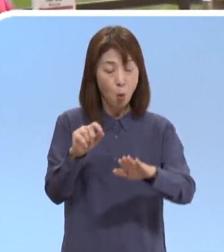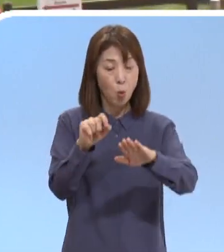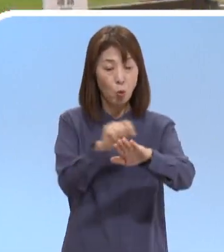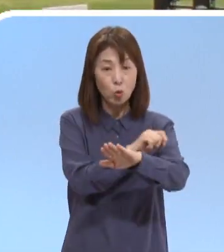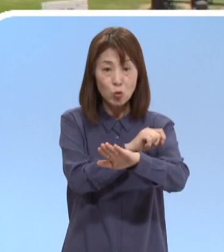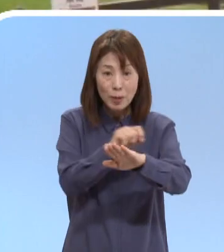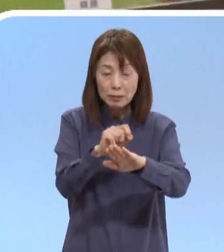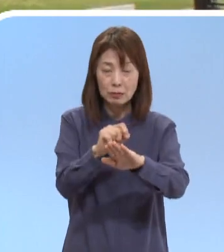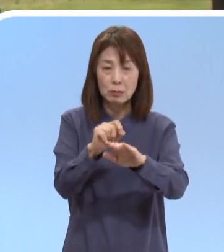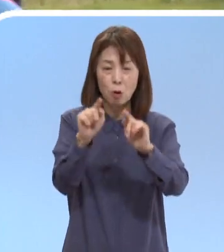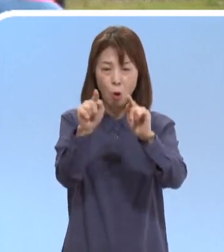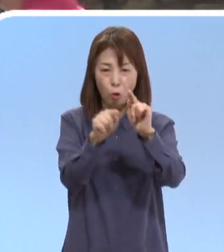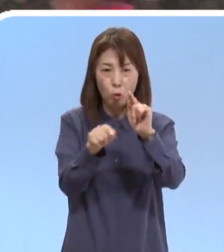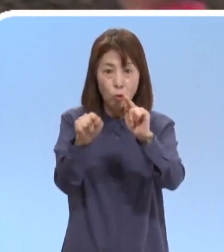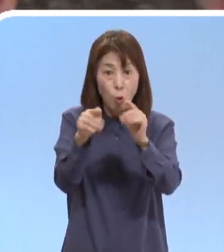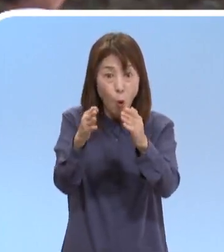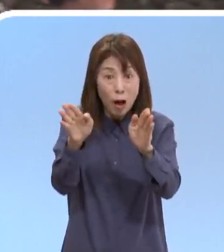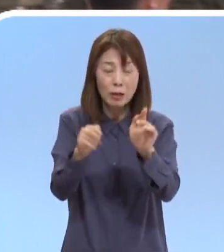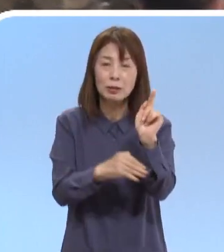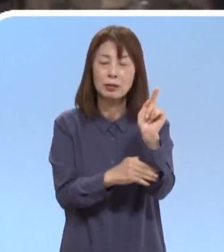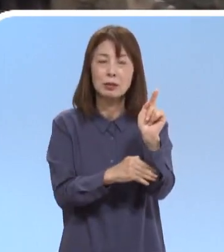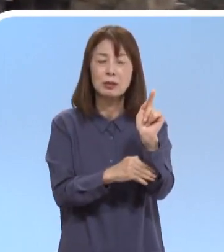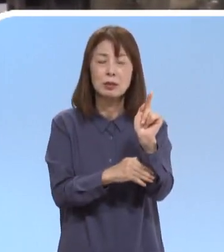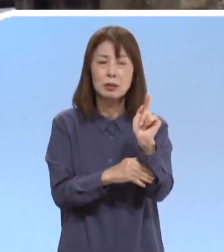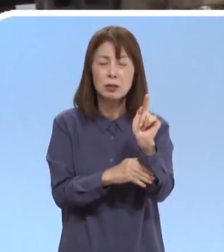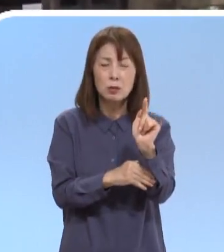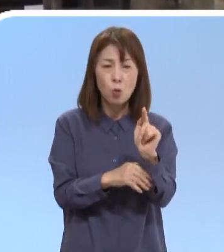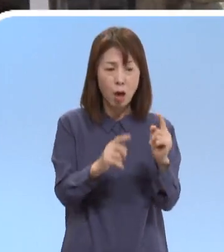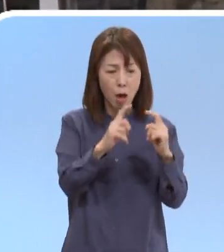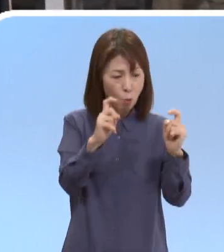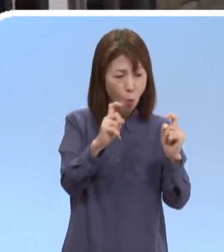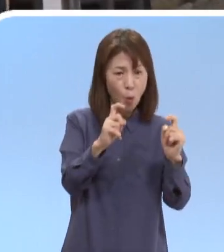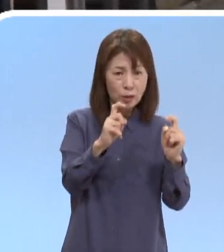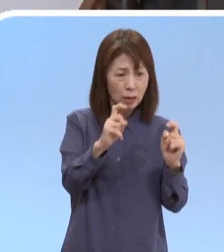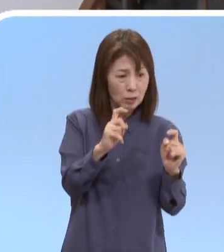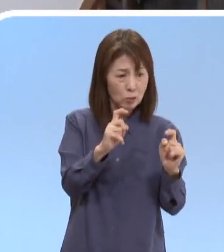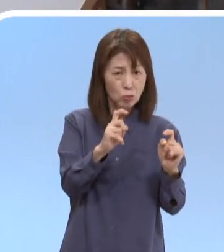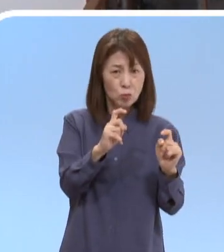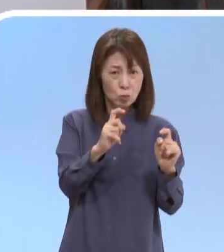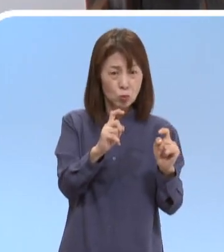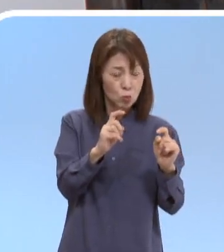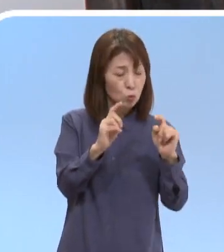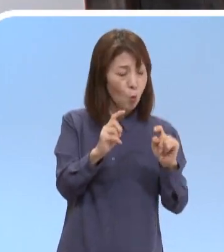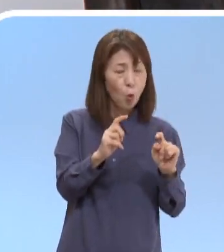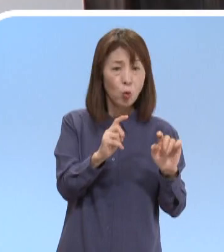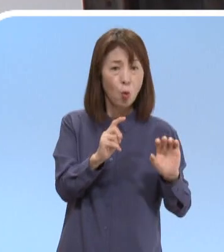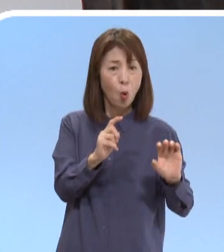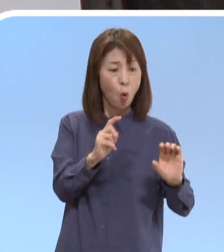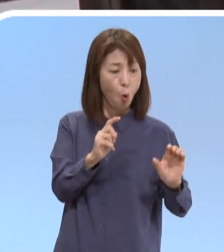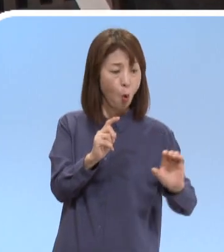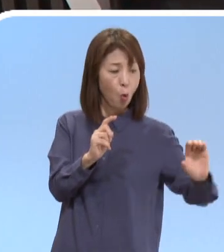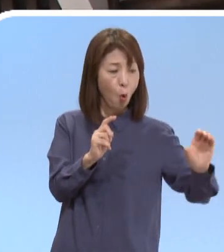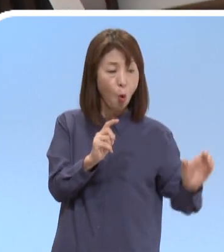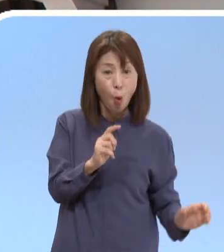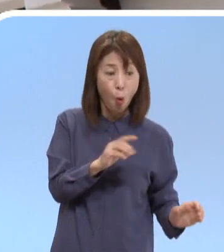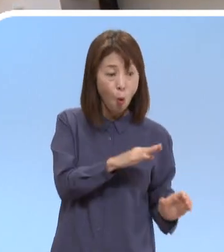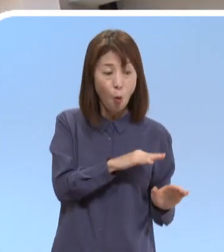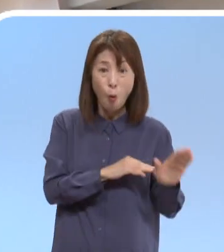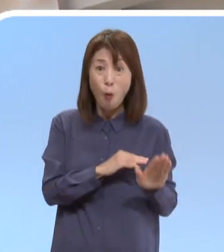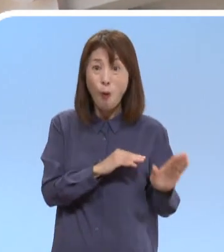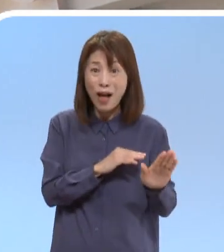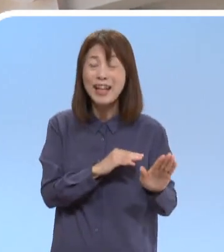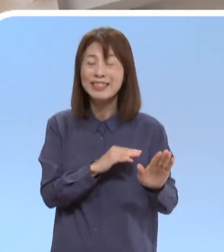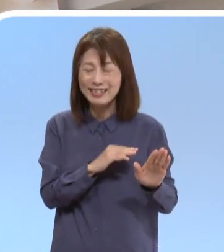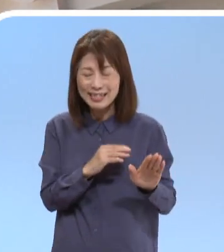公開の折れ回り櫓って言います。 はあ、い、めちゃめちゃ城が生えてますね。 昨年工事が、は